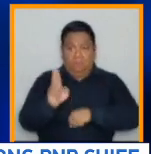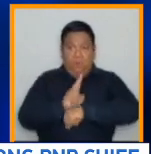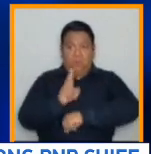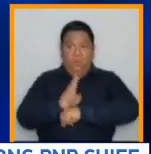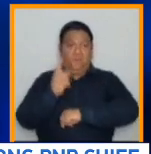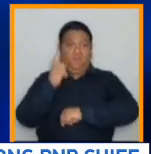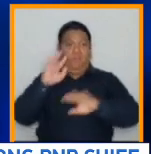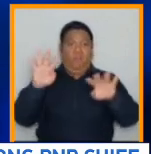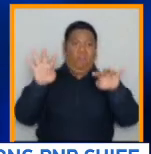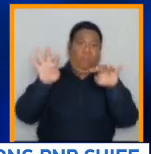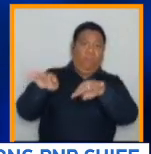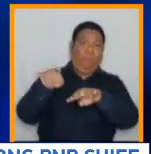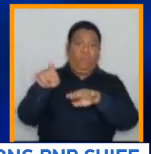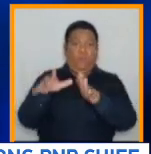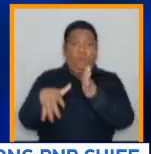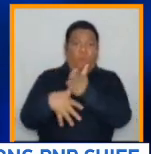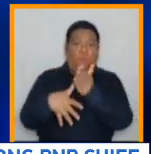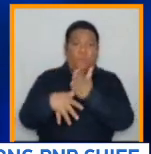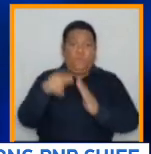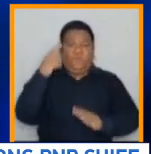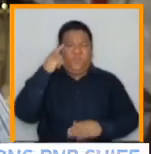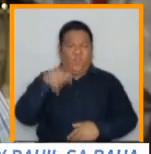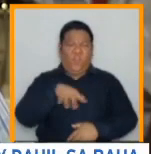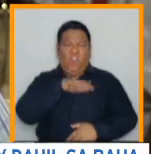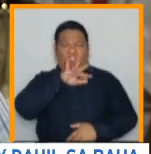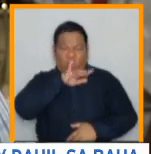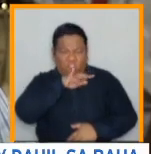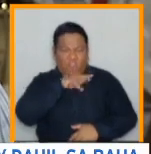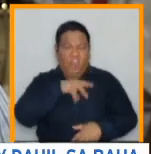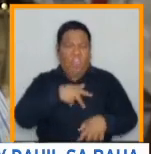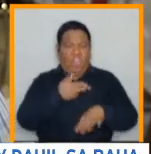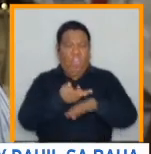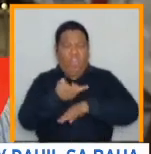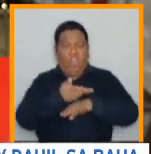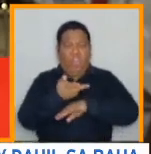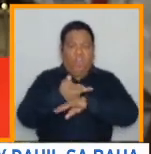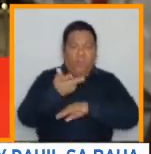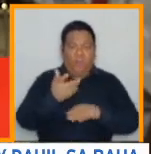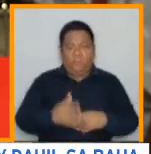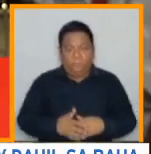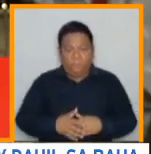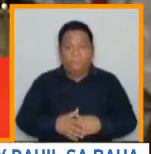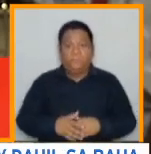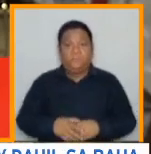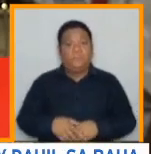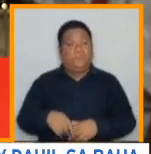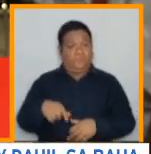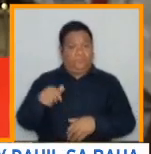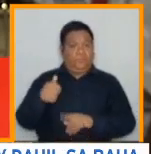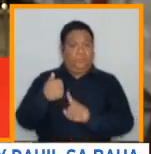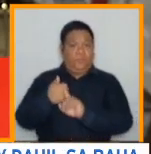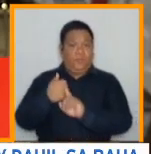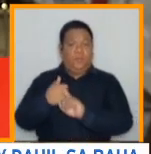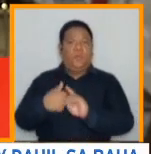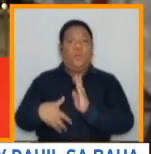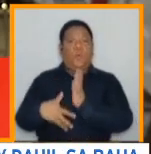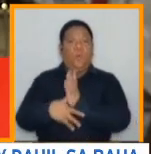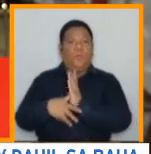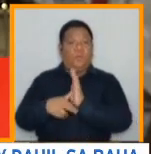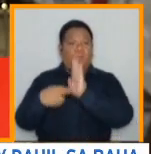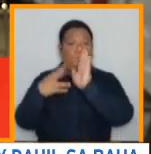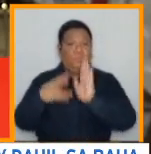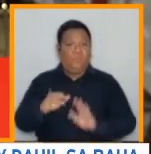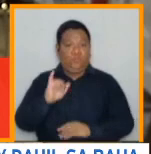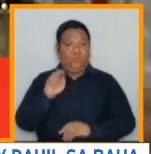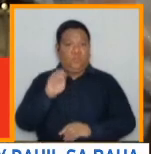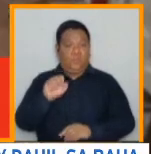aniyay marumi at mapanlin lang na propaganda. Sinabi ni COMELEC spokesperson James Jimenez na nairaffle na ang petisyon sa